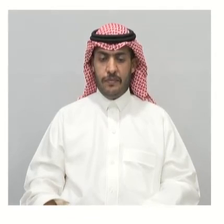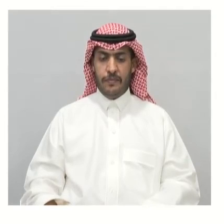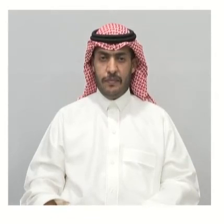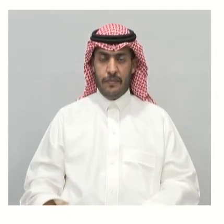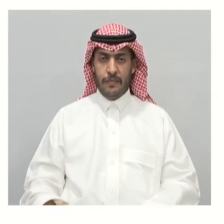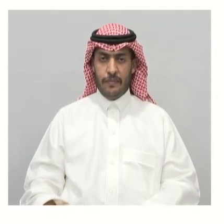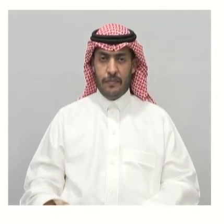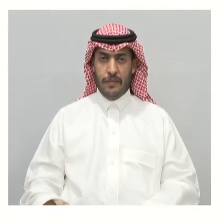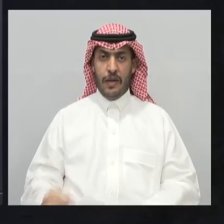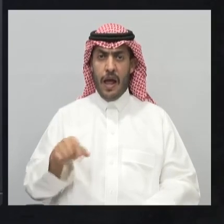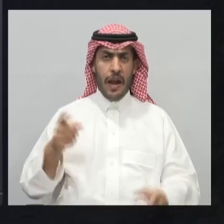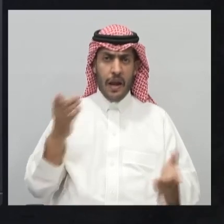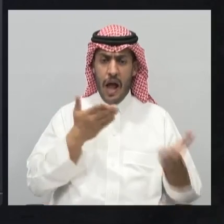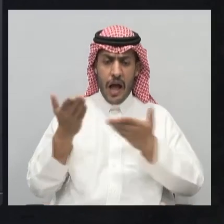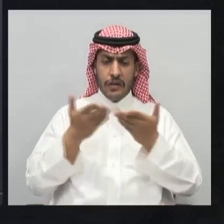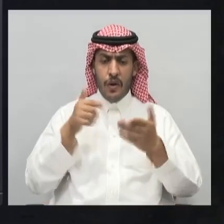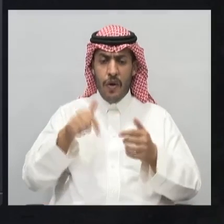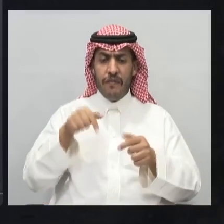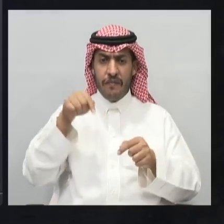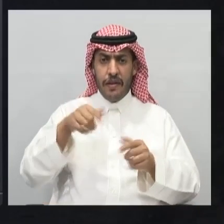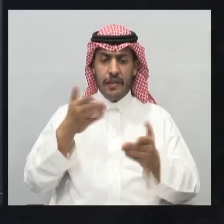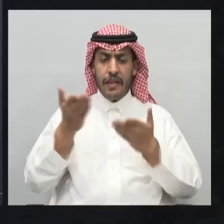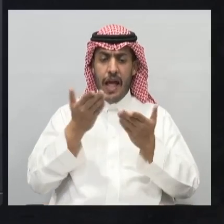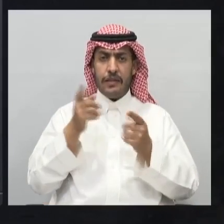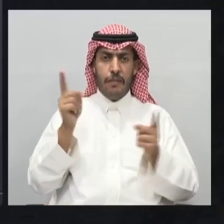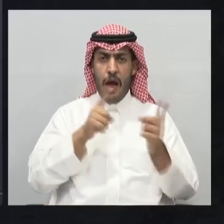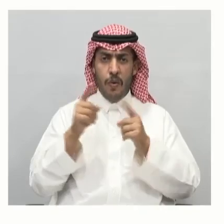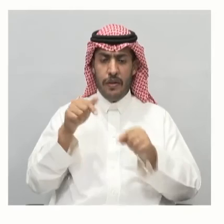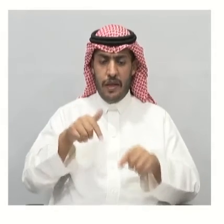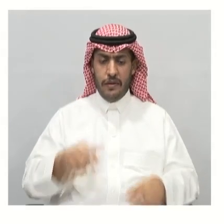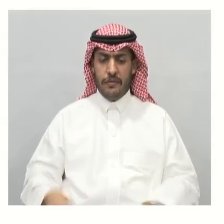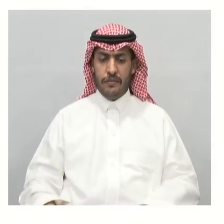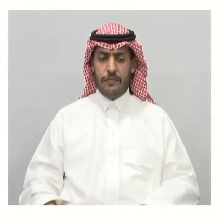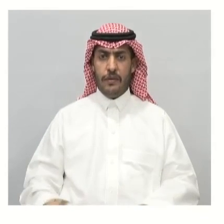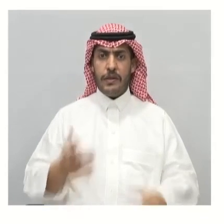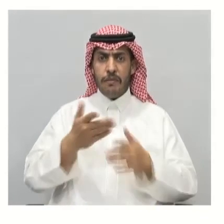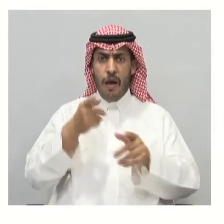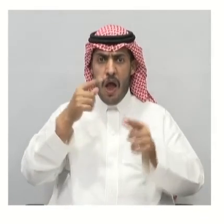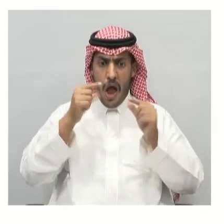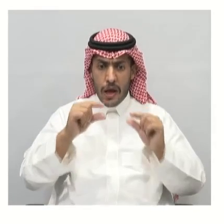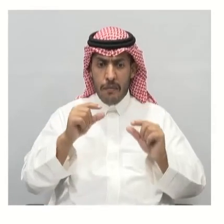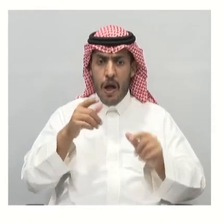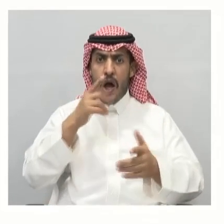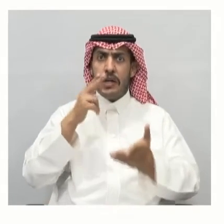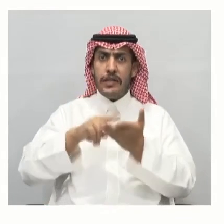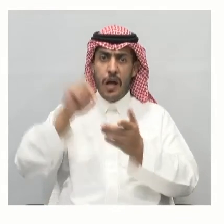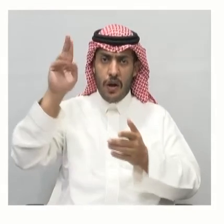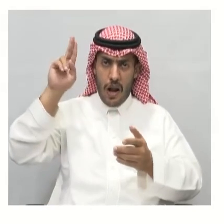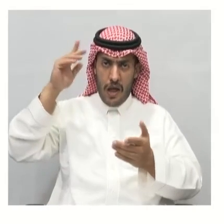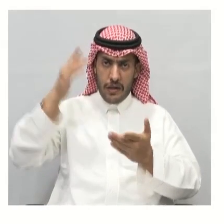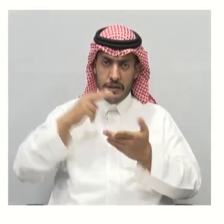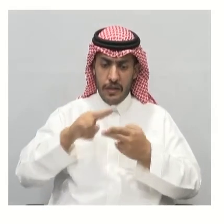صحيحه ناقشنا في درسنا المحاور التاليه الحكمه من ارسال الرسل